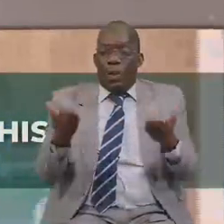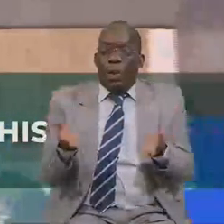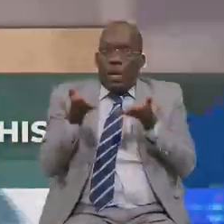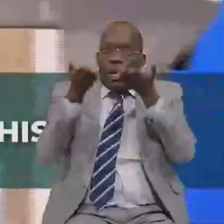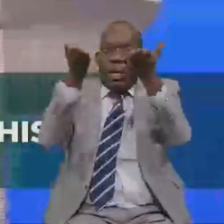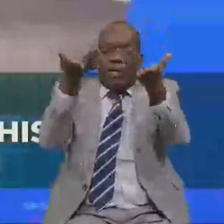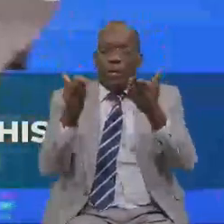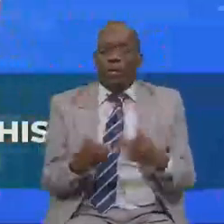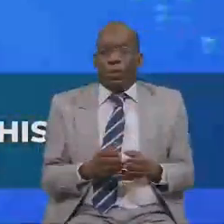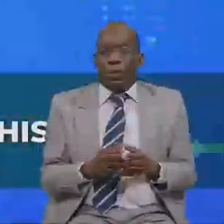Quand vous gravissez une échelle,